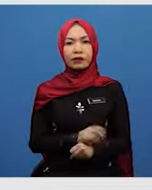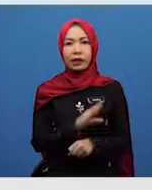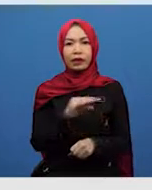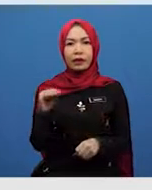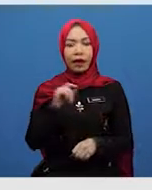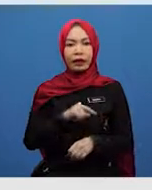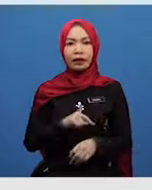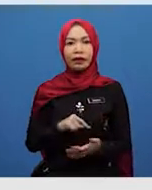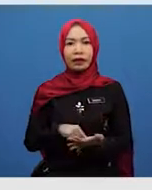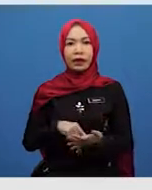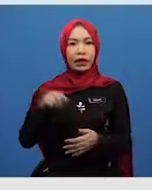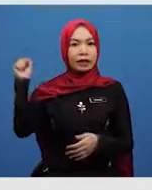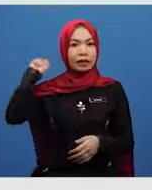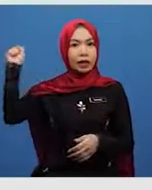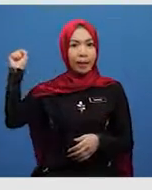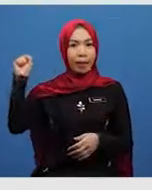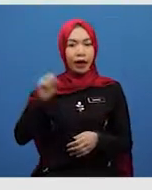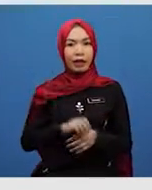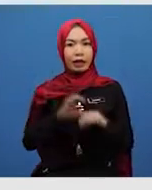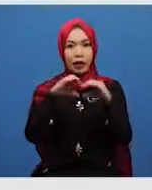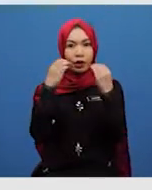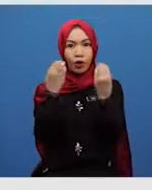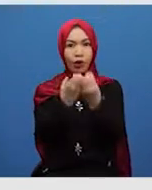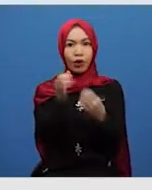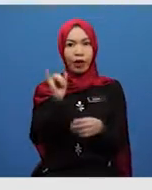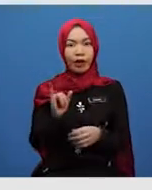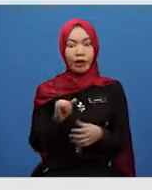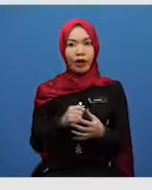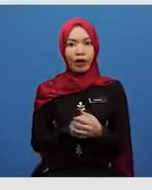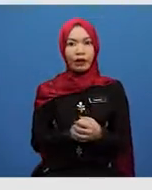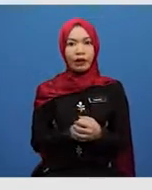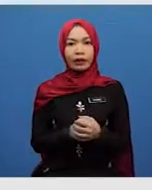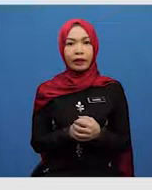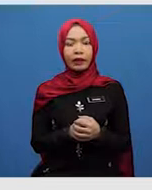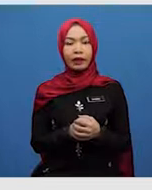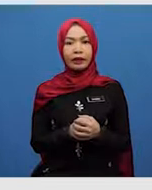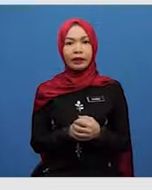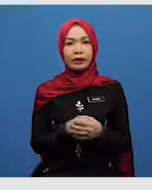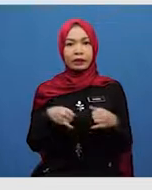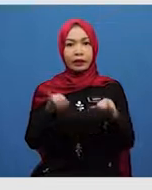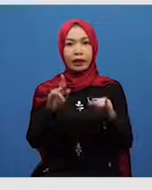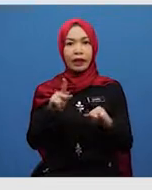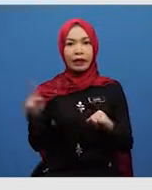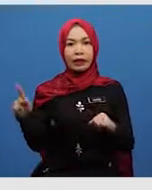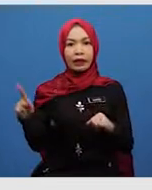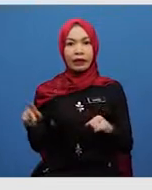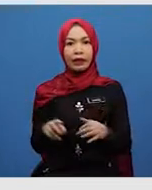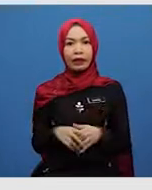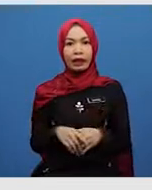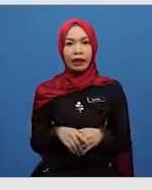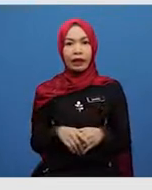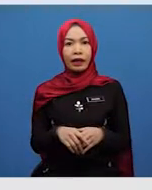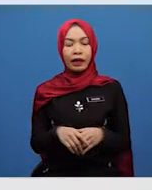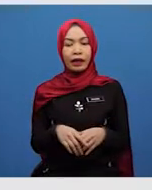etnik yang mengamalkan gelaran bagi ketua pemimpin dan terdapatnya majelis kampung